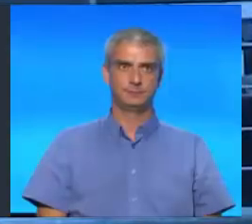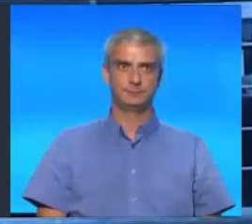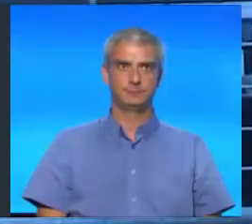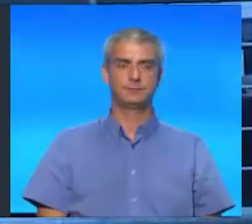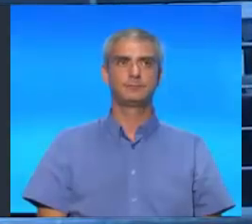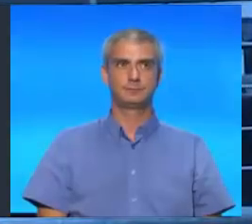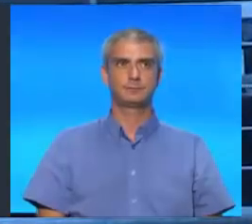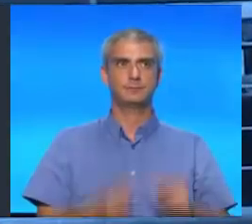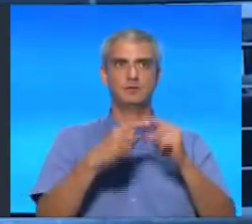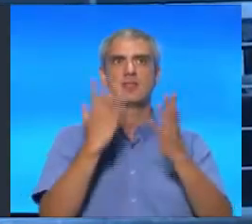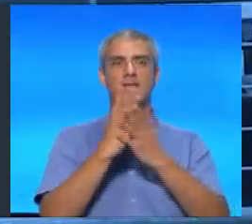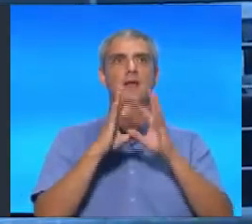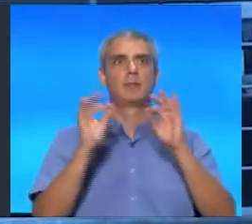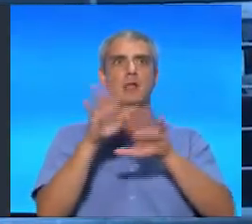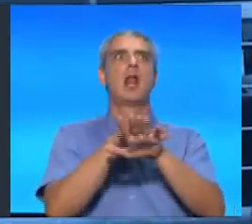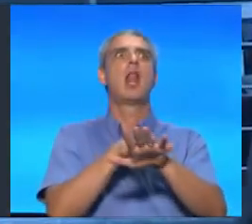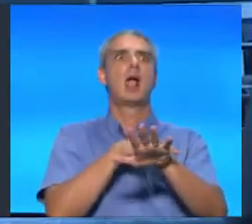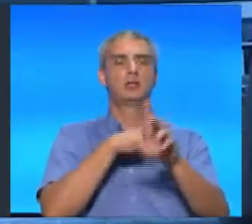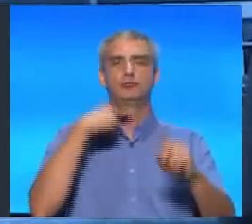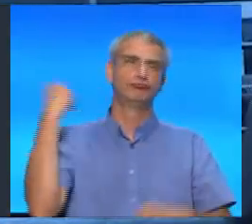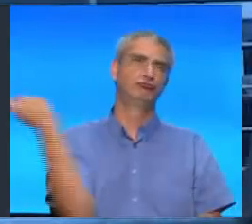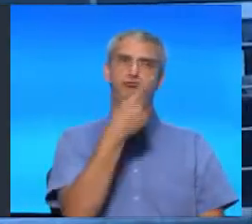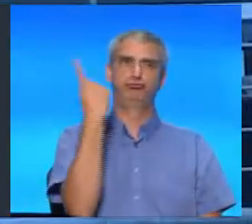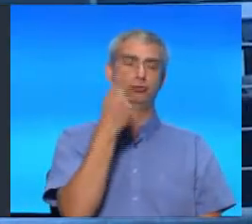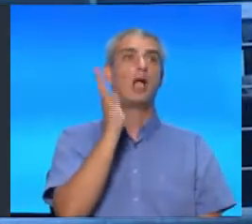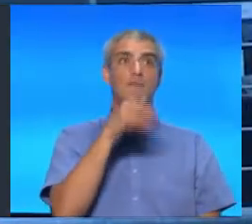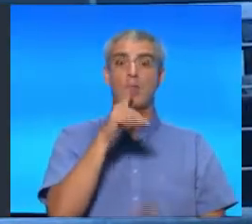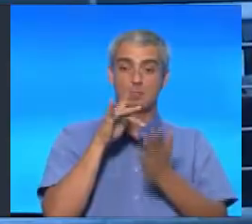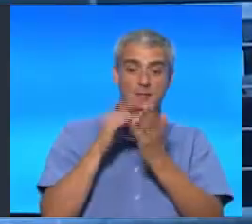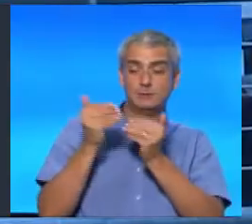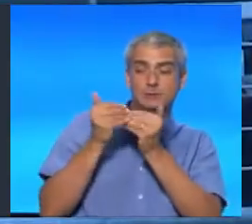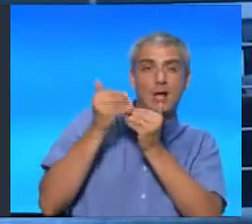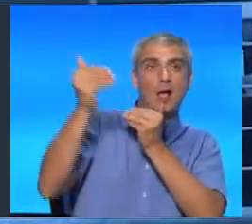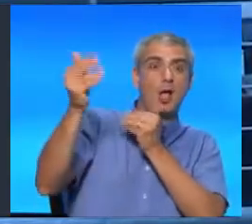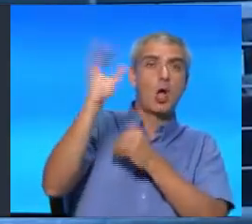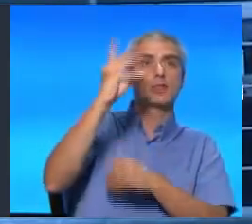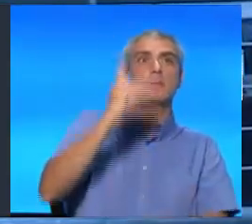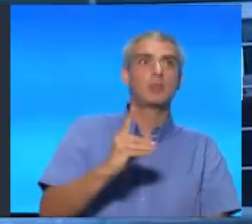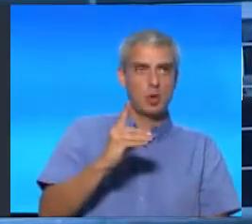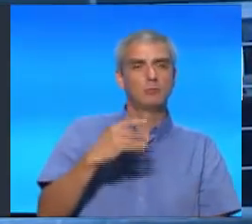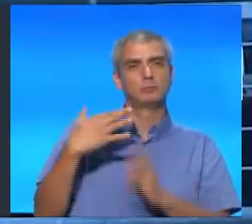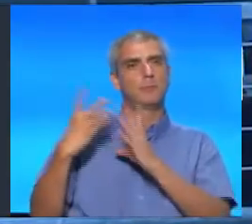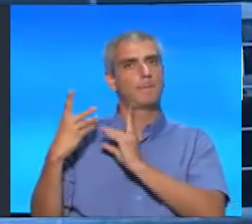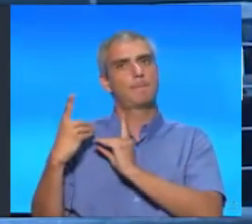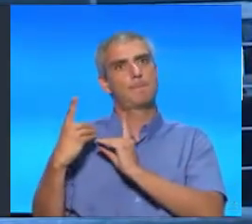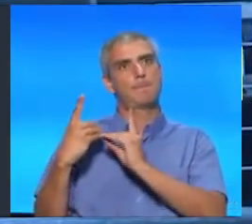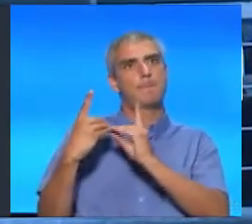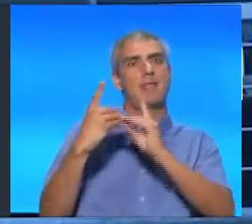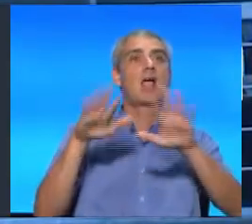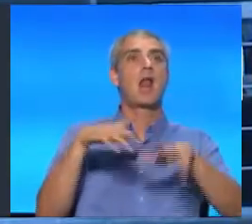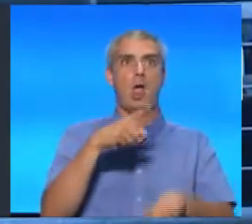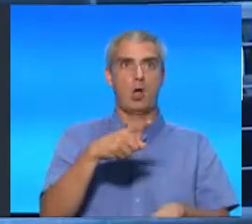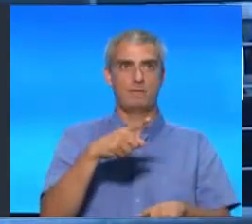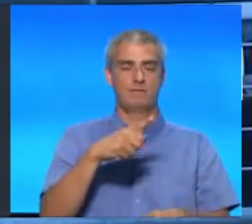פלורידה כולה כבר מתחילה להרגיש את הוריקן אירמה, למרות שהוא נמצא רק אי שם בדרום, עושה את דרכו לעבר החופים.